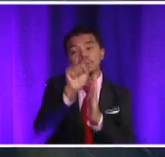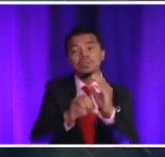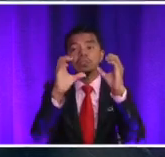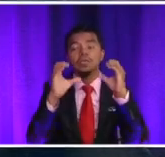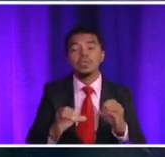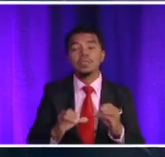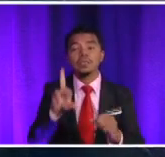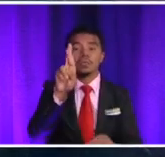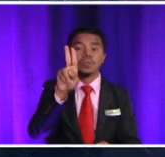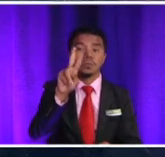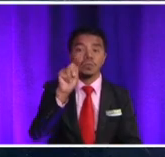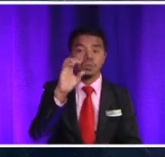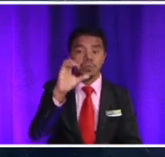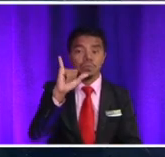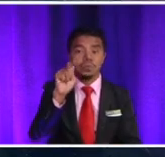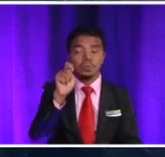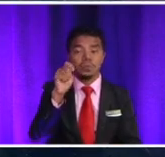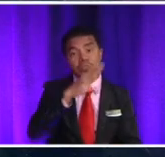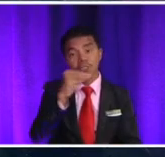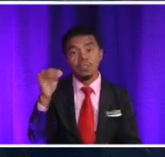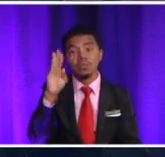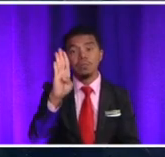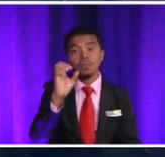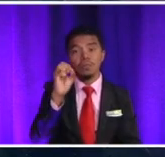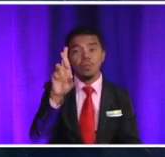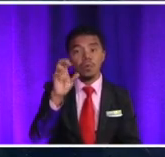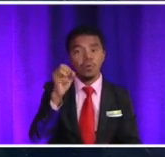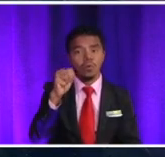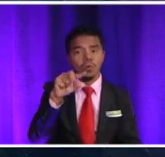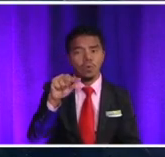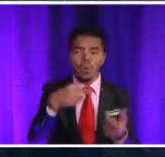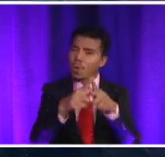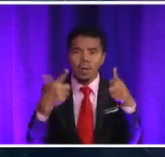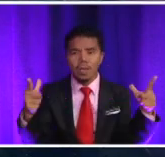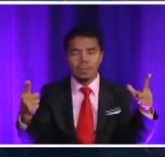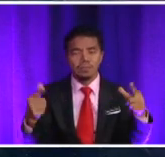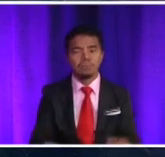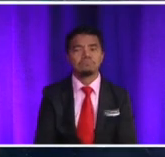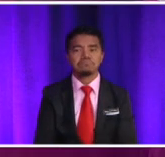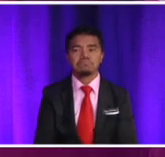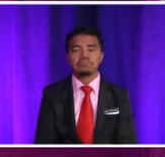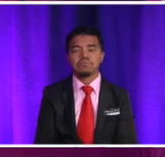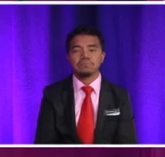pula sebagai seorang punya biasanya bahan-bahan mentah akan diberi secara burung sebab